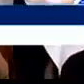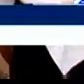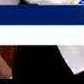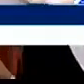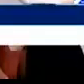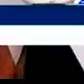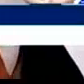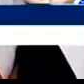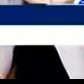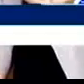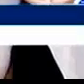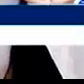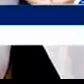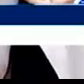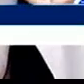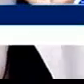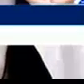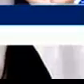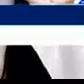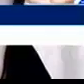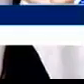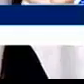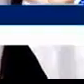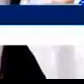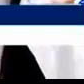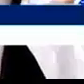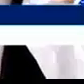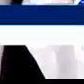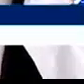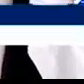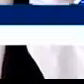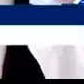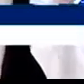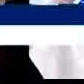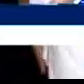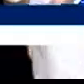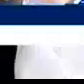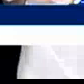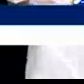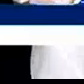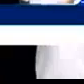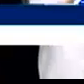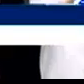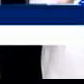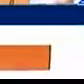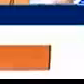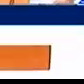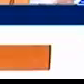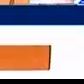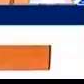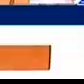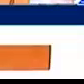Știți că bărbații nu pot să respire și cu pieptul și cu abdomenul, numai femeile au două tipuri de respirație. La școala pre- și